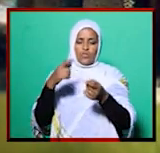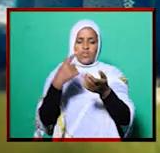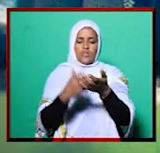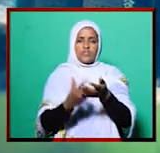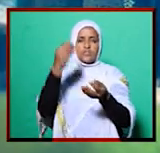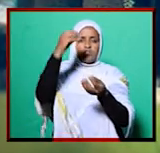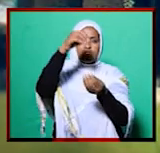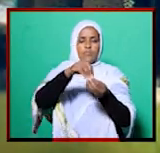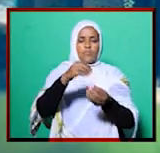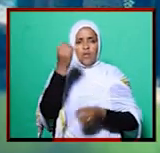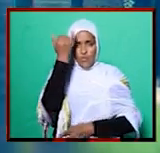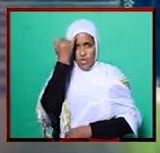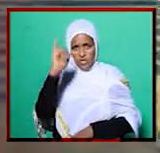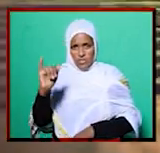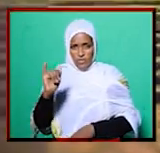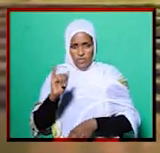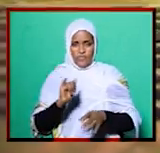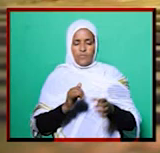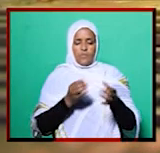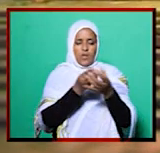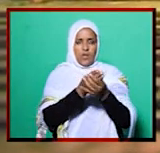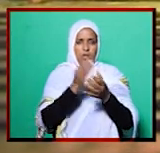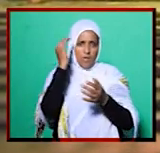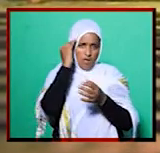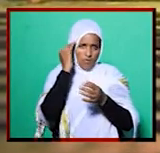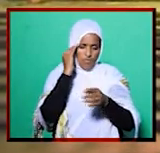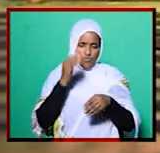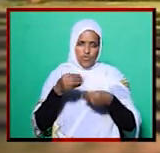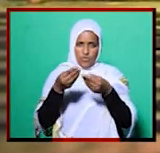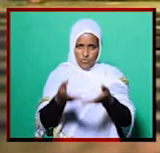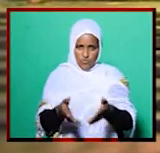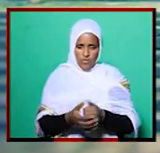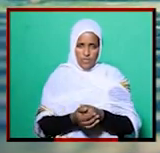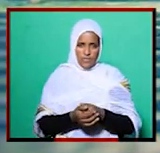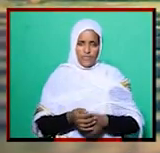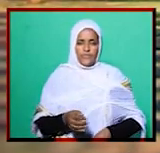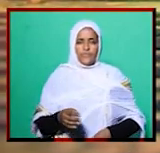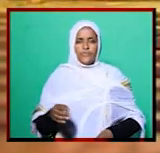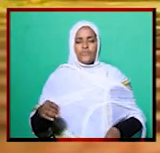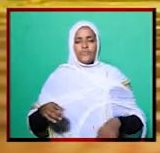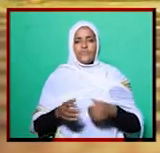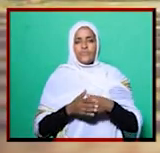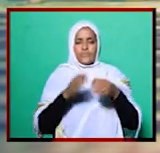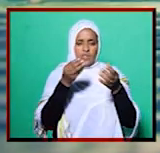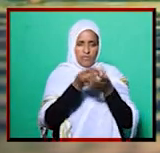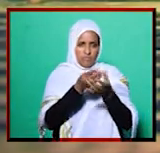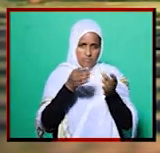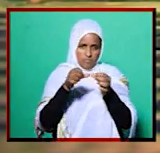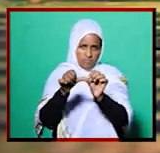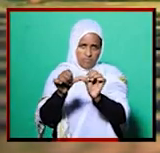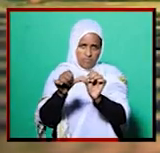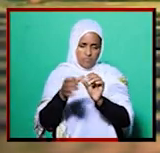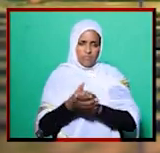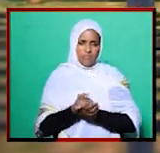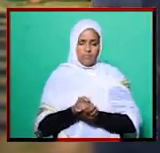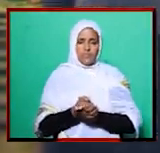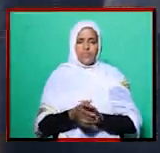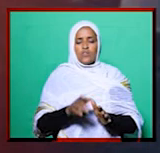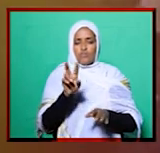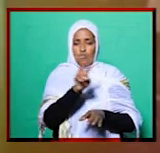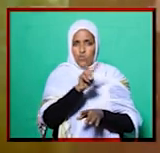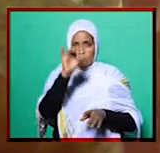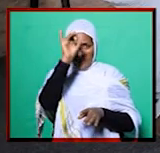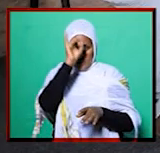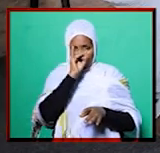አነሳን። ዛሬ ደግሞ የዚህኑ ተጨማሪ ሐሳብ መጋቤ አእምሮ ያደርሱናል። መጋቤ